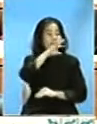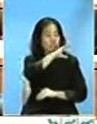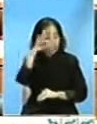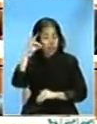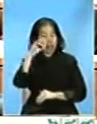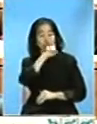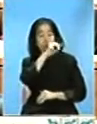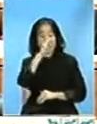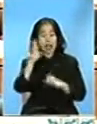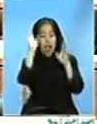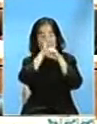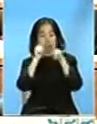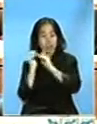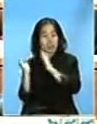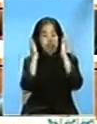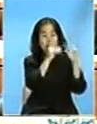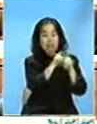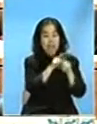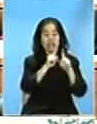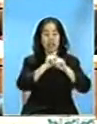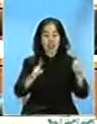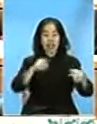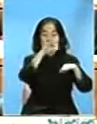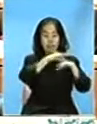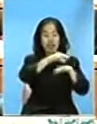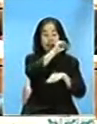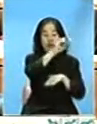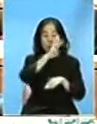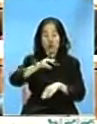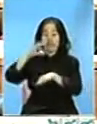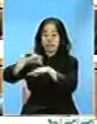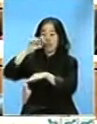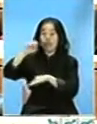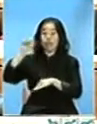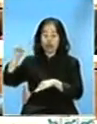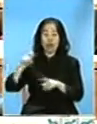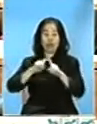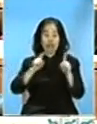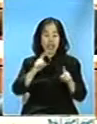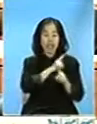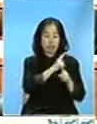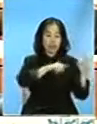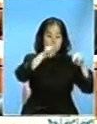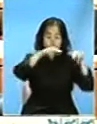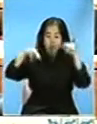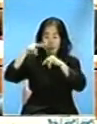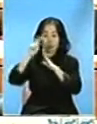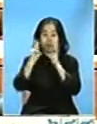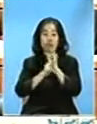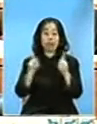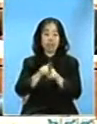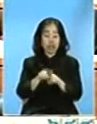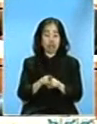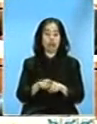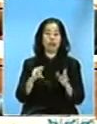ในลักษณะเดียวกันเพียงแต่ต่างชื่อกันมาทำการกั้นกรองอีกชั้นหนึ่งนั่นก็เท่ากับว่าเราจะได้คนที่กั้นกร